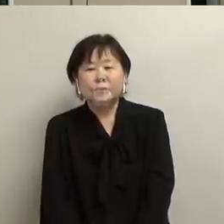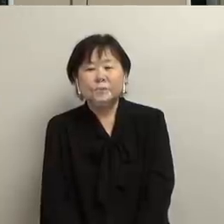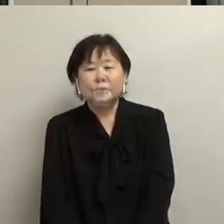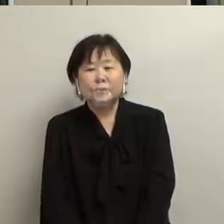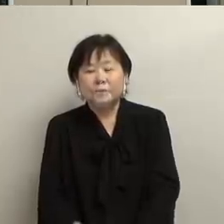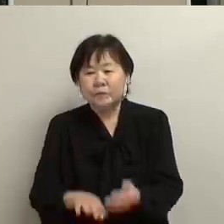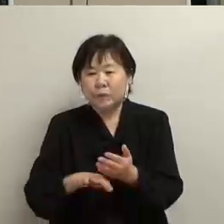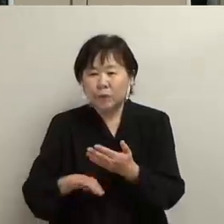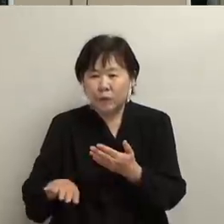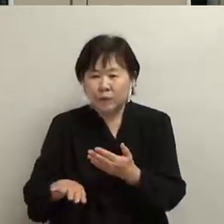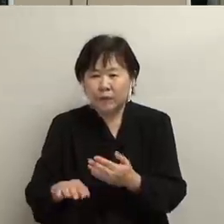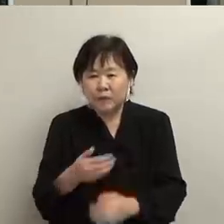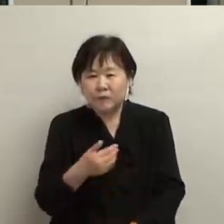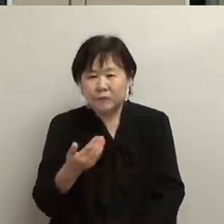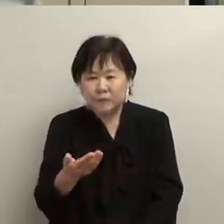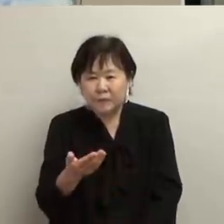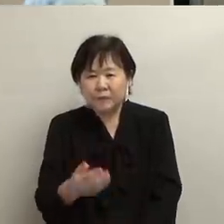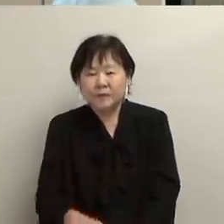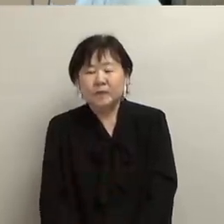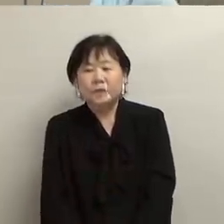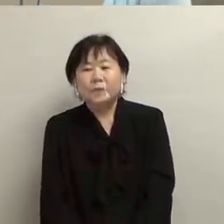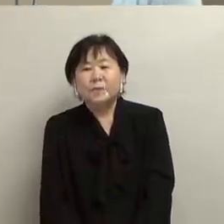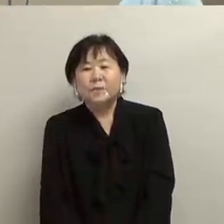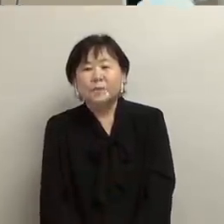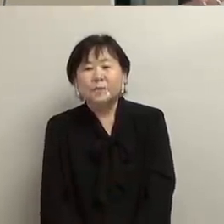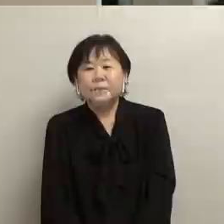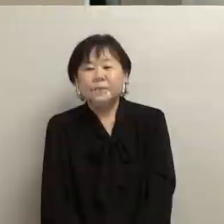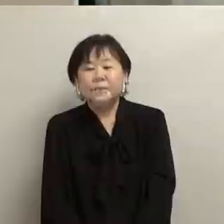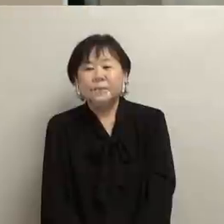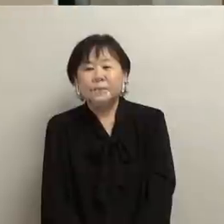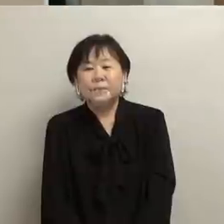他に美味しいですかウォーズ千奈さん